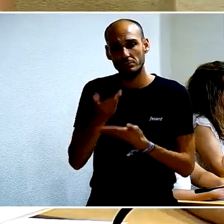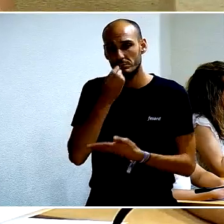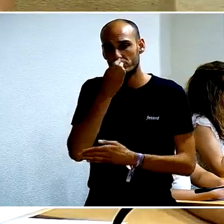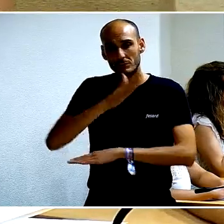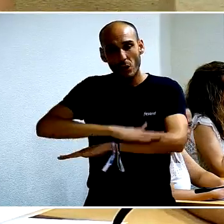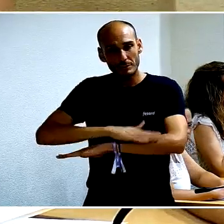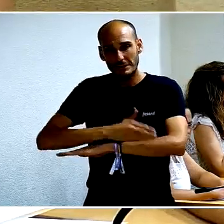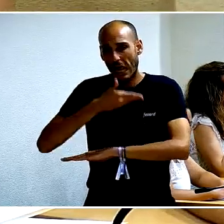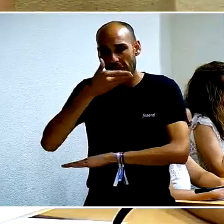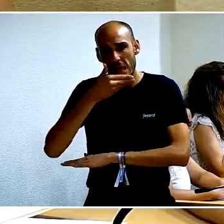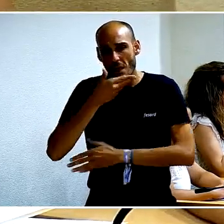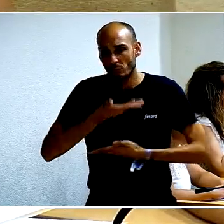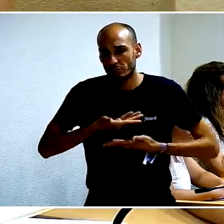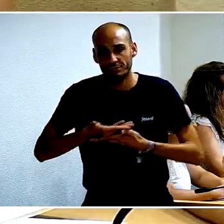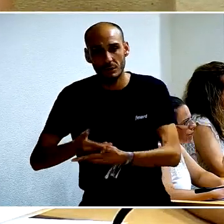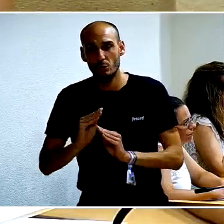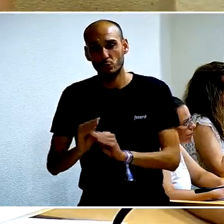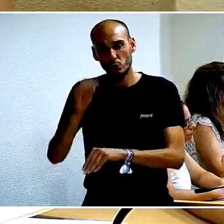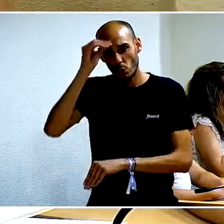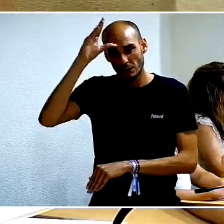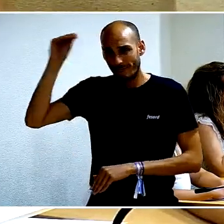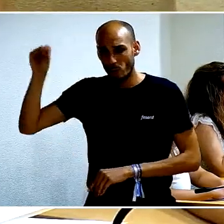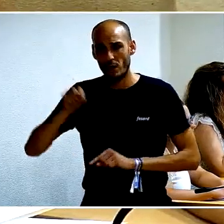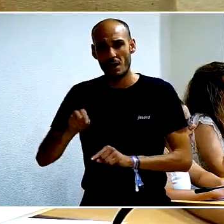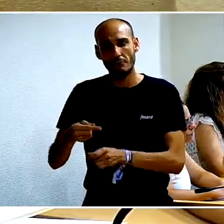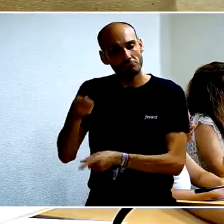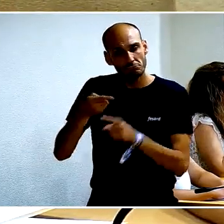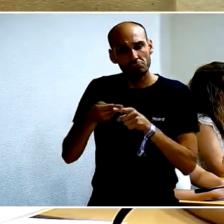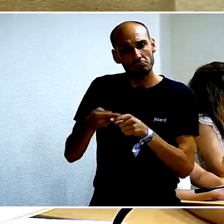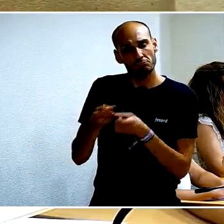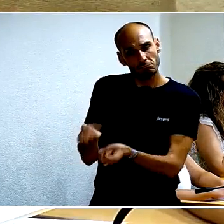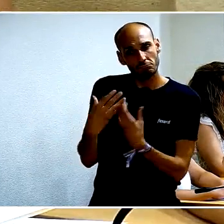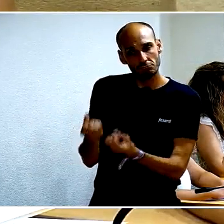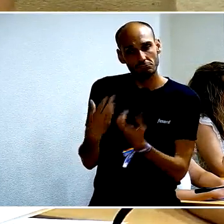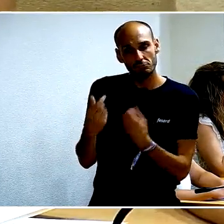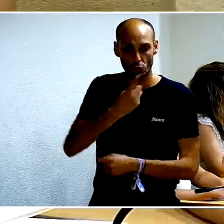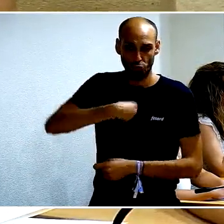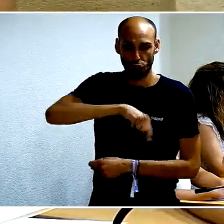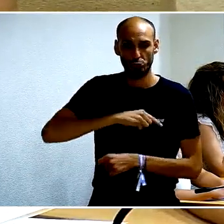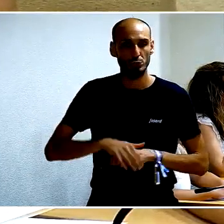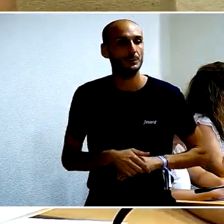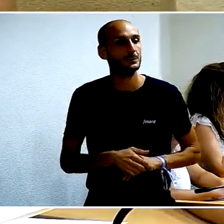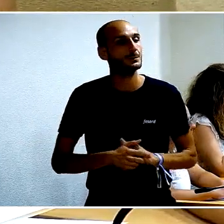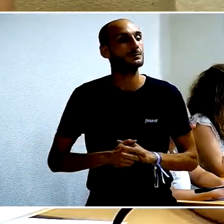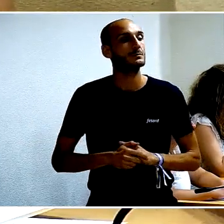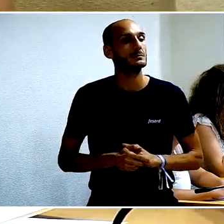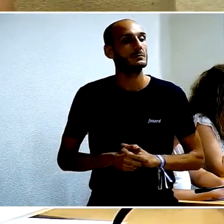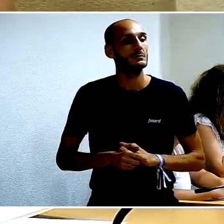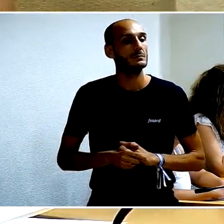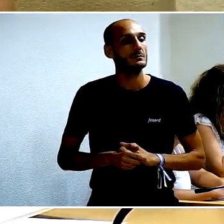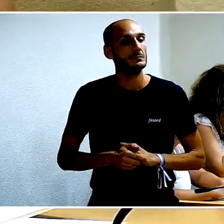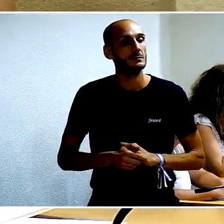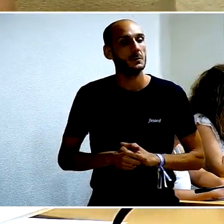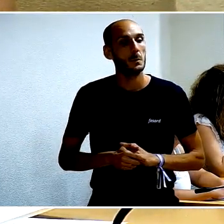hospitalitat i per su sabiduria que quisieron compartir con nosotros. Sense les